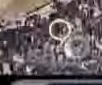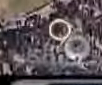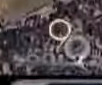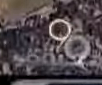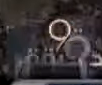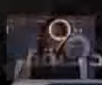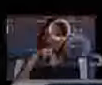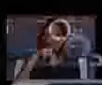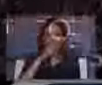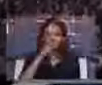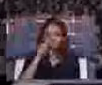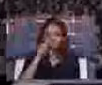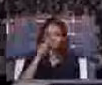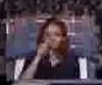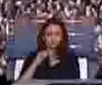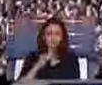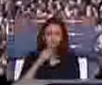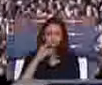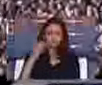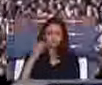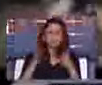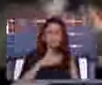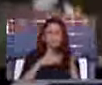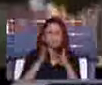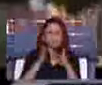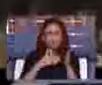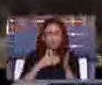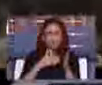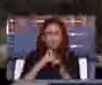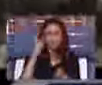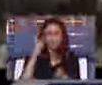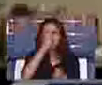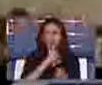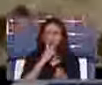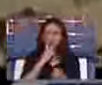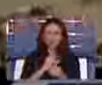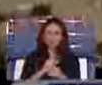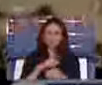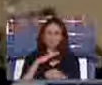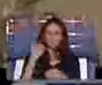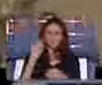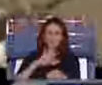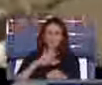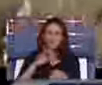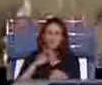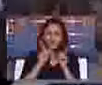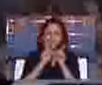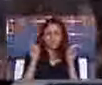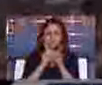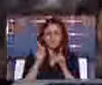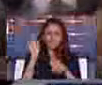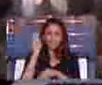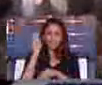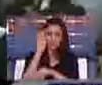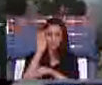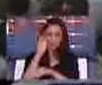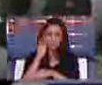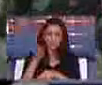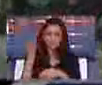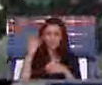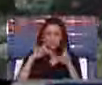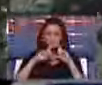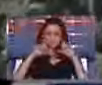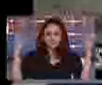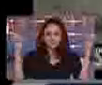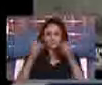بدءا بشهداء ومصابي مليونيات الغضب وحتى ضحايا العنف في موقعة الجمل ومسبيرو